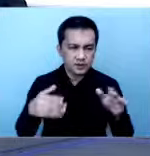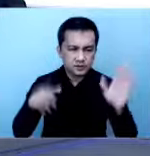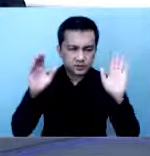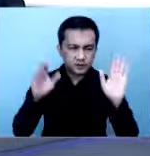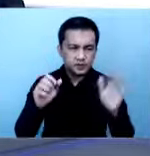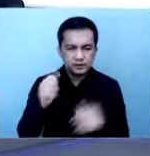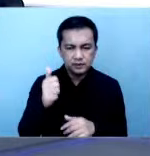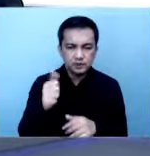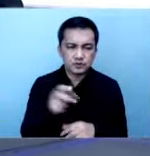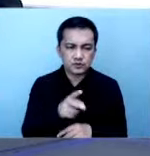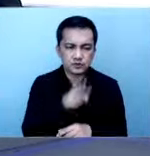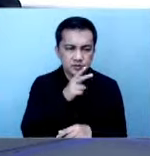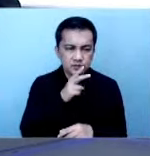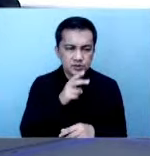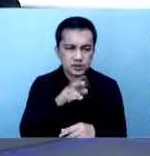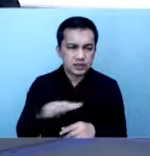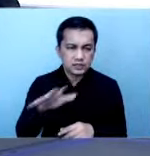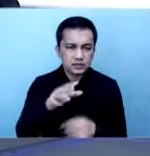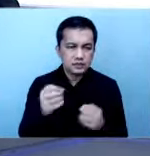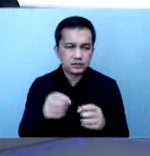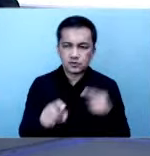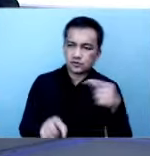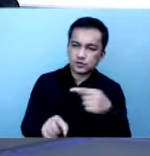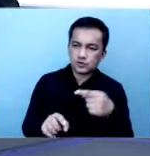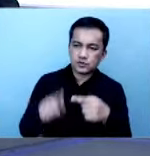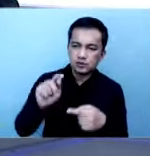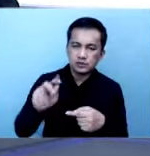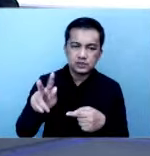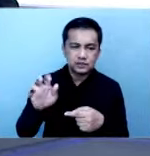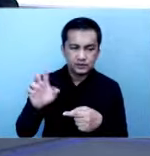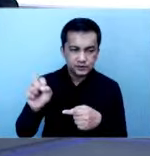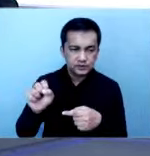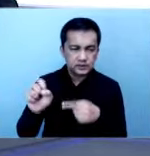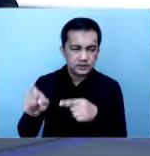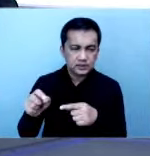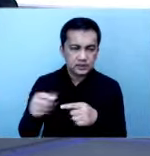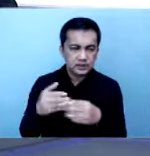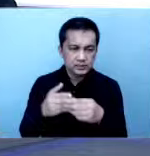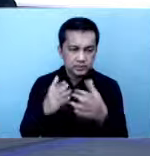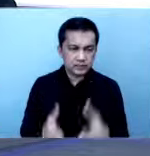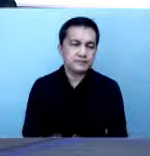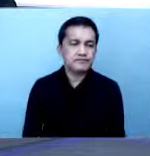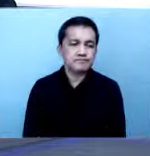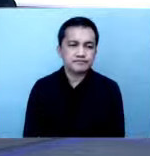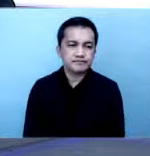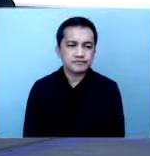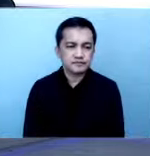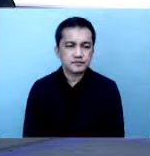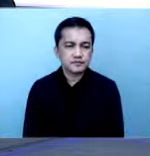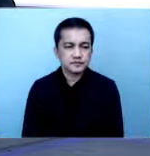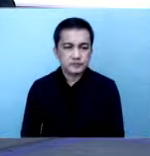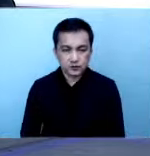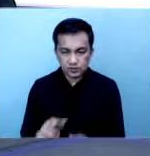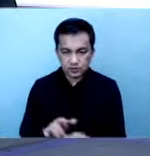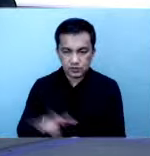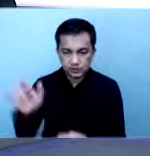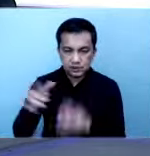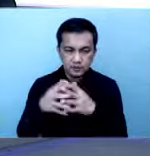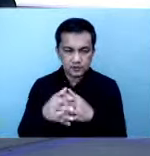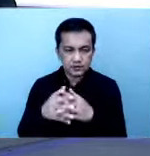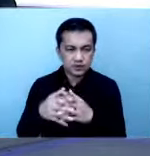suspect at karamihan sa kanila. Tinuro si Arnie Teves bilang mastermind. Nagkataon namang nasa Amerika ang Noy